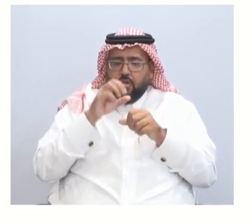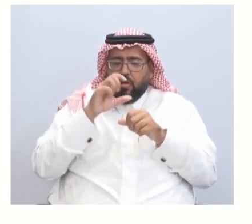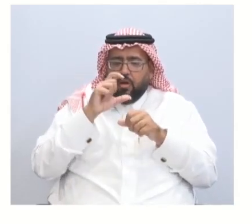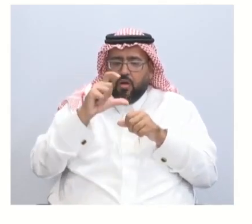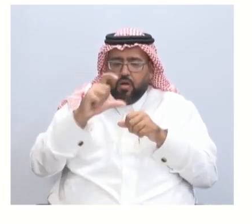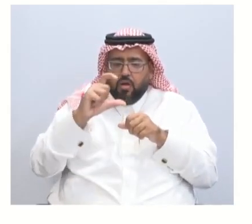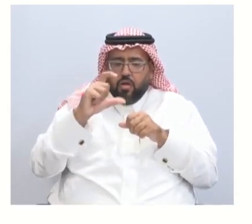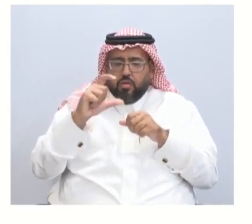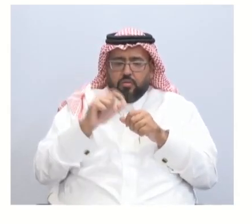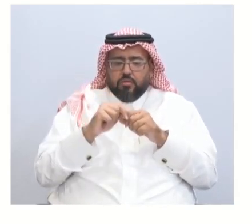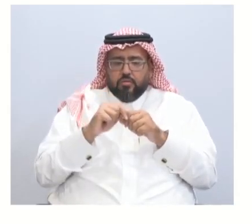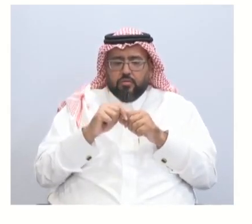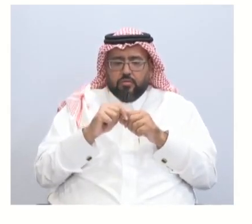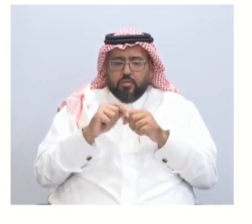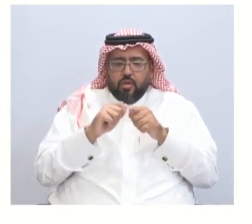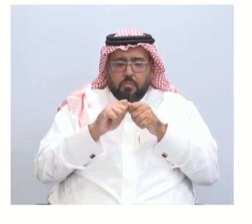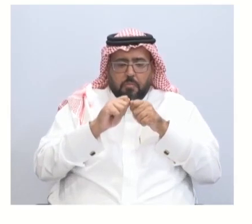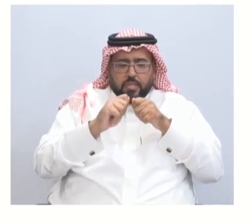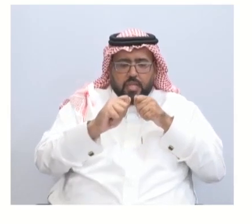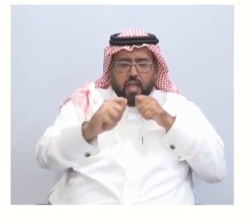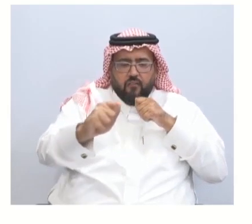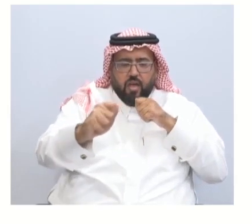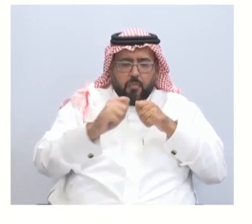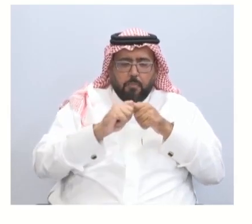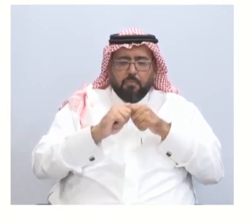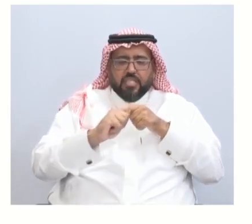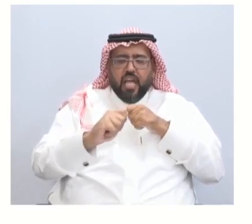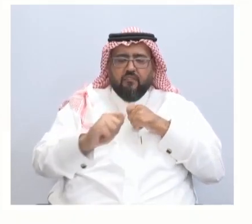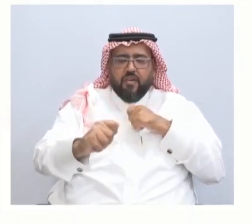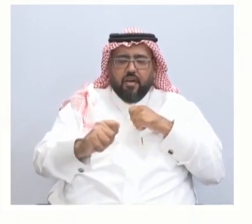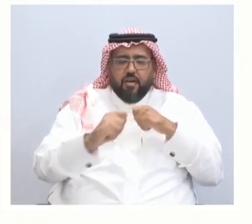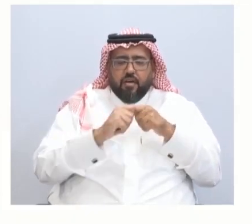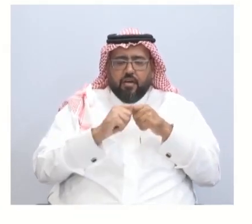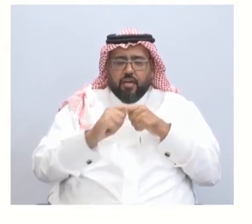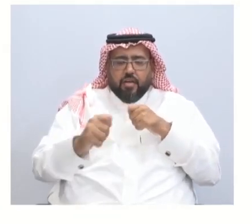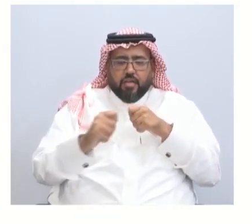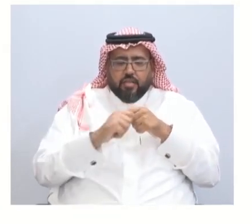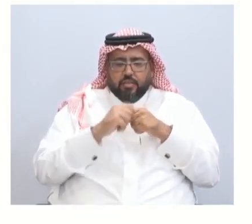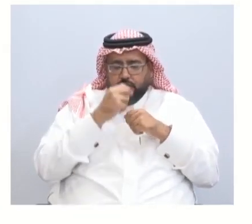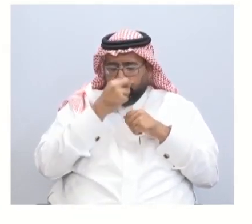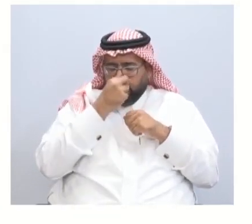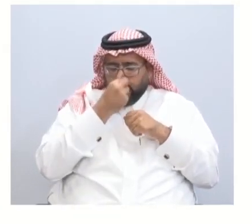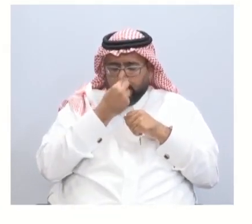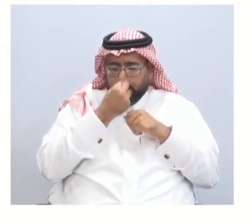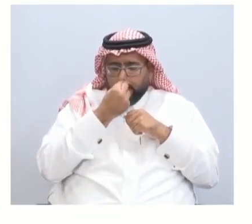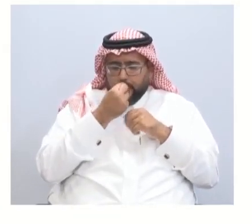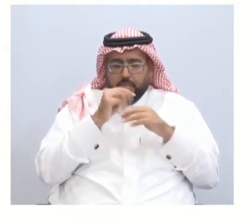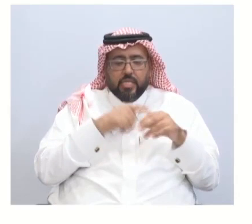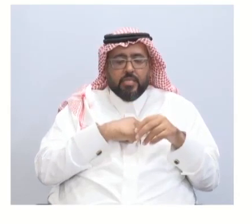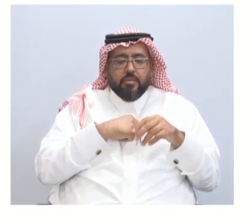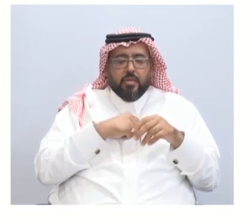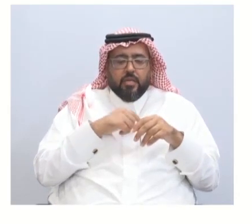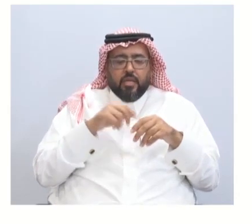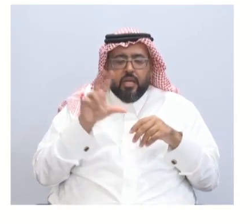الموجات الصوتيه وذلك ل تحديد المسافات هل هو